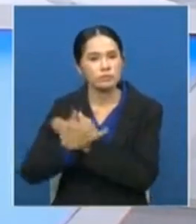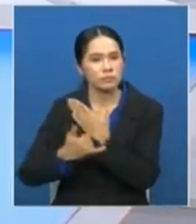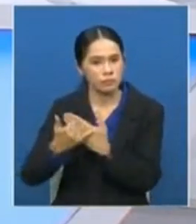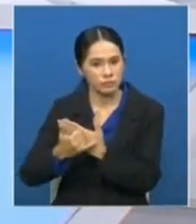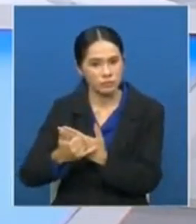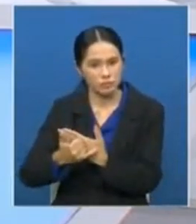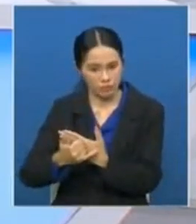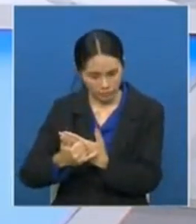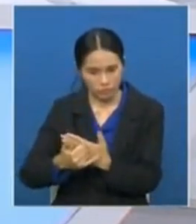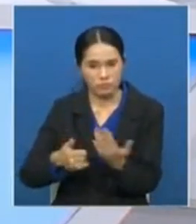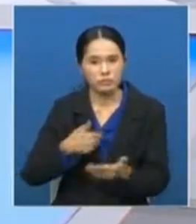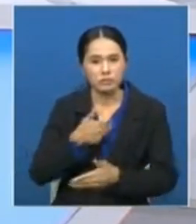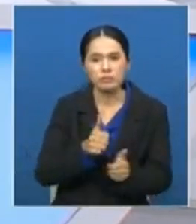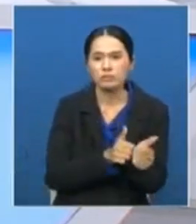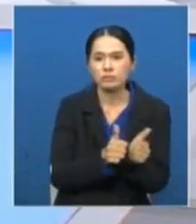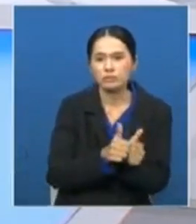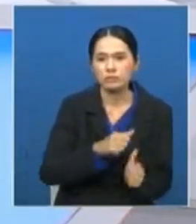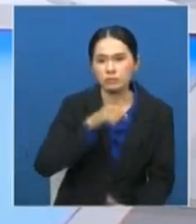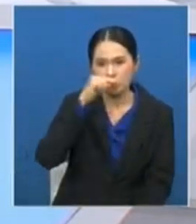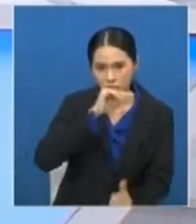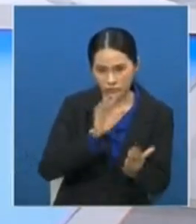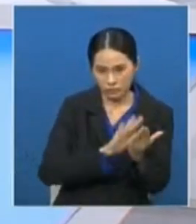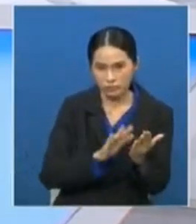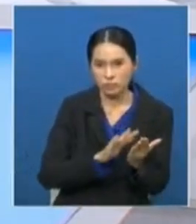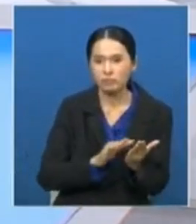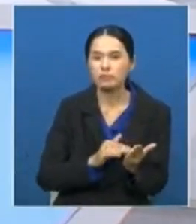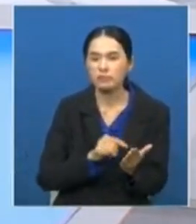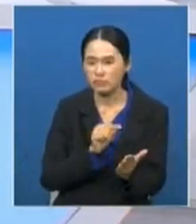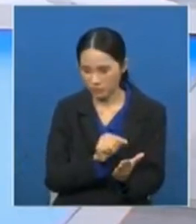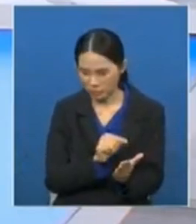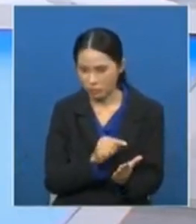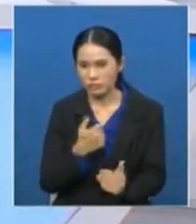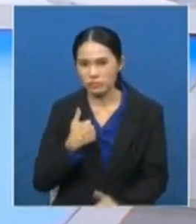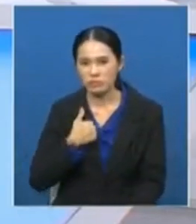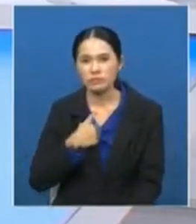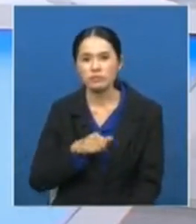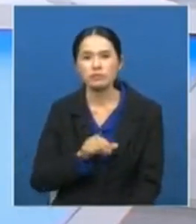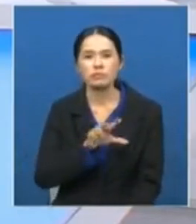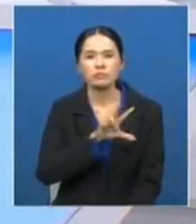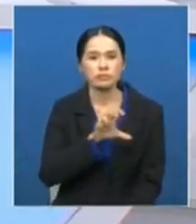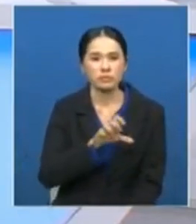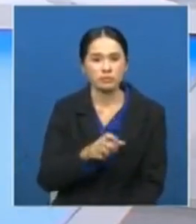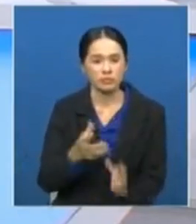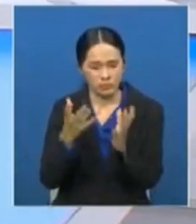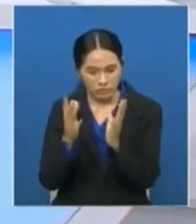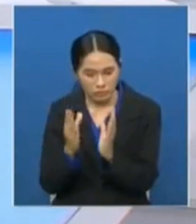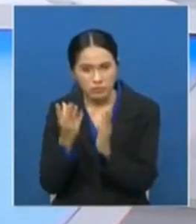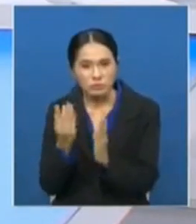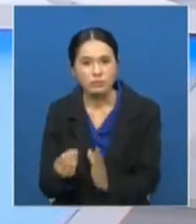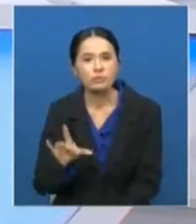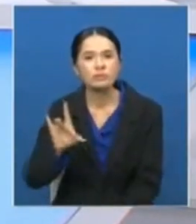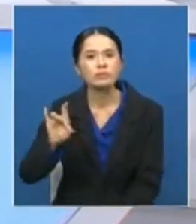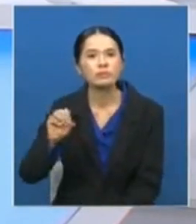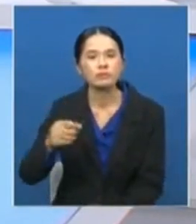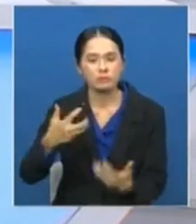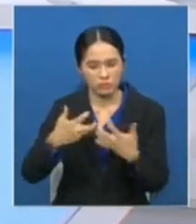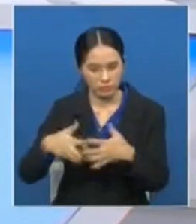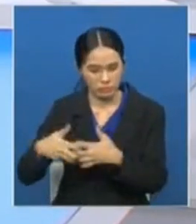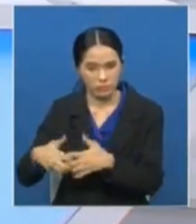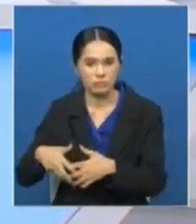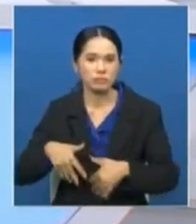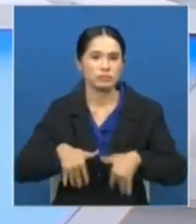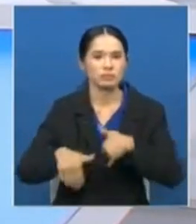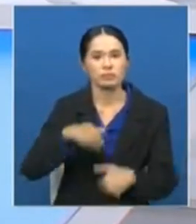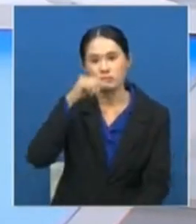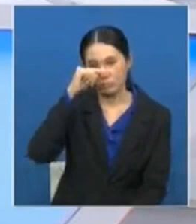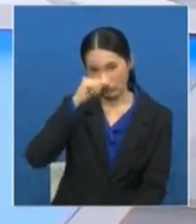าตีตลาดสินค้าไทยและตีจนเกือบจะกระจุยแล้วจาก300โรงงานเหลืออยู่80กว่าแห่งแล้วล่ะ คือไม่อย่างนั้นชาวบ้านไท